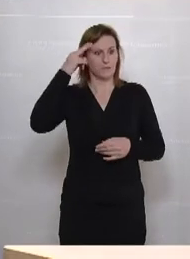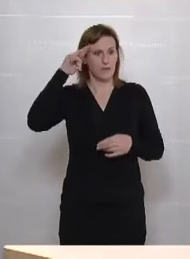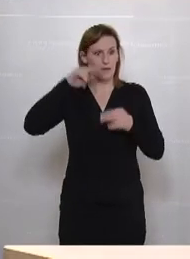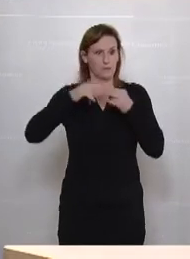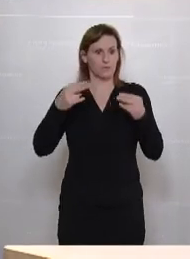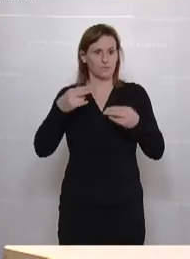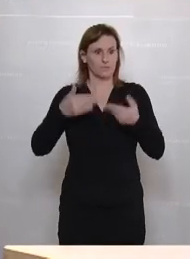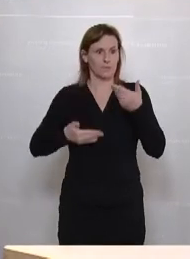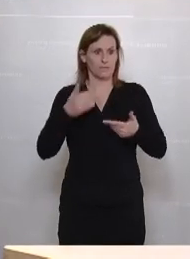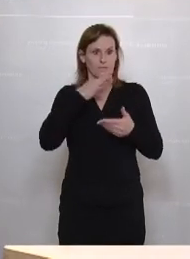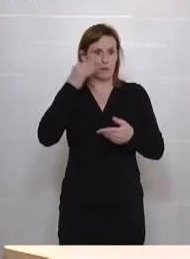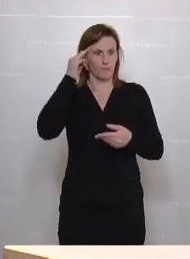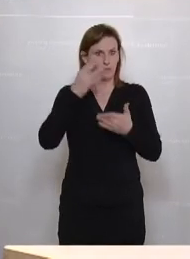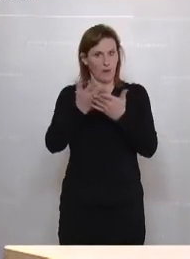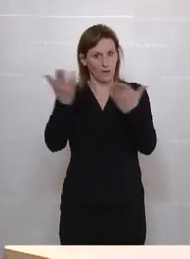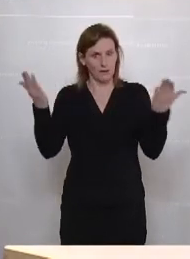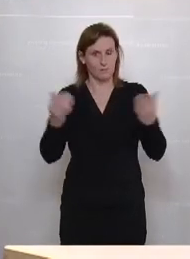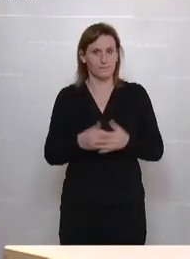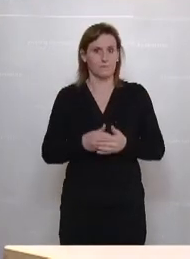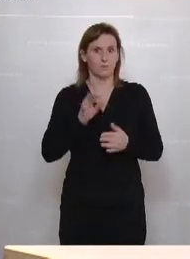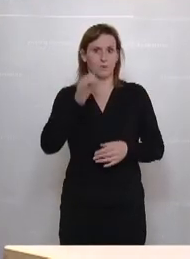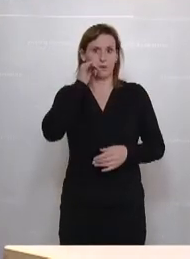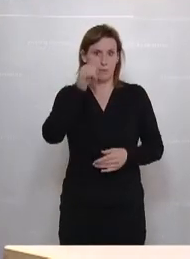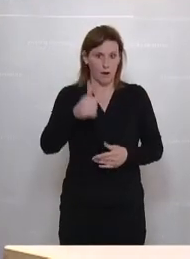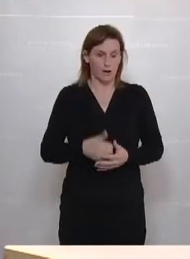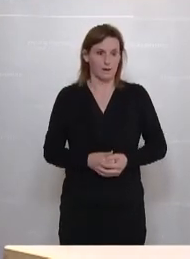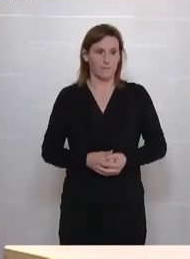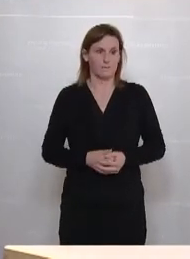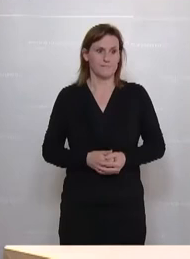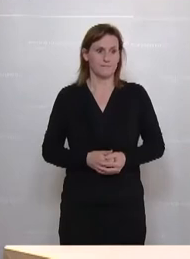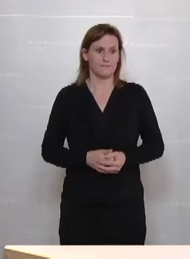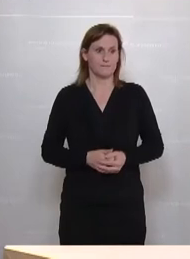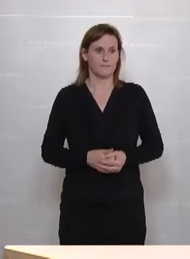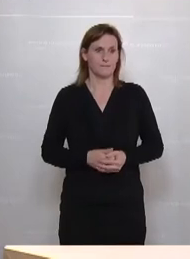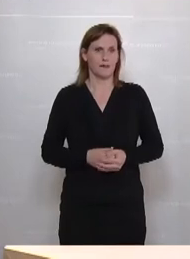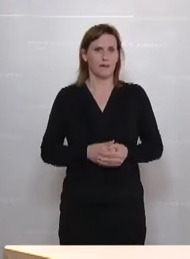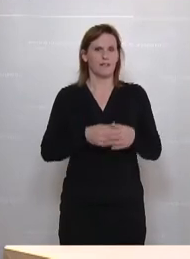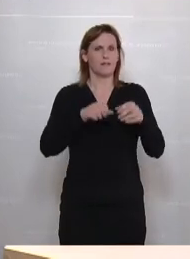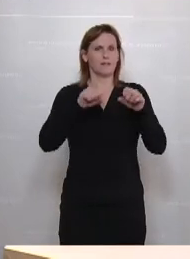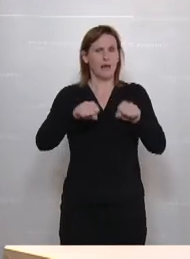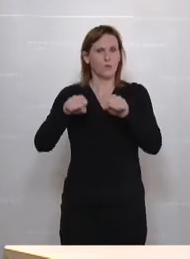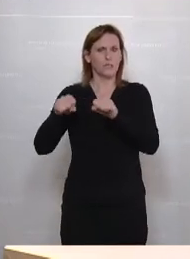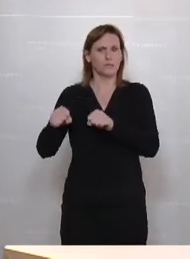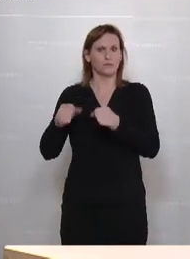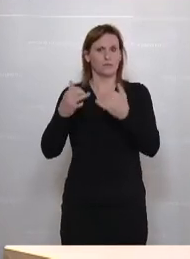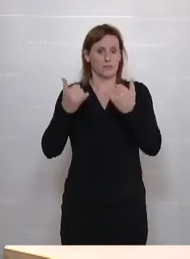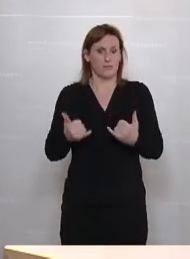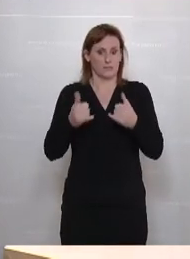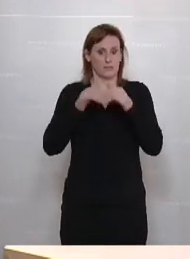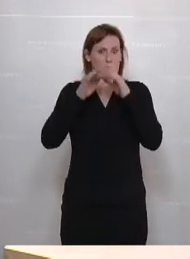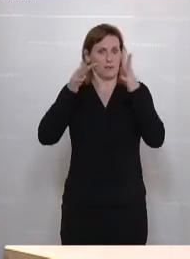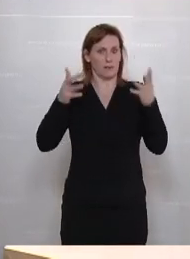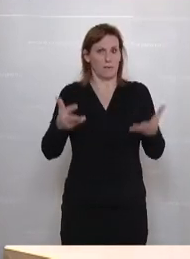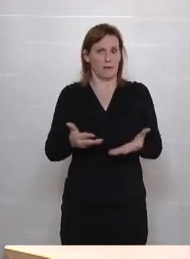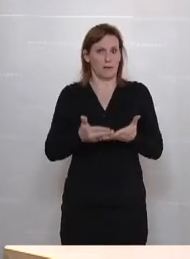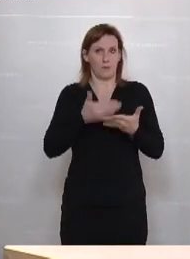meine sehr geehrten Damen und Herren, guten Morgen. Terrorismus macht in der Pandemie keine